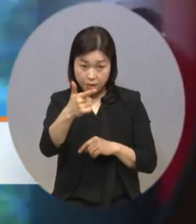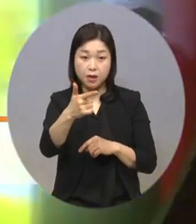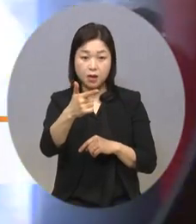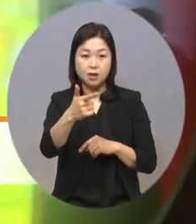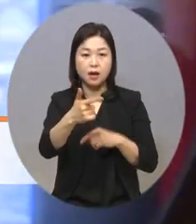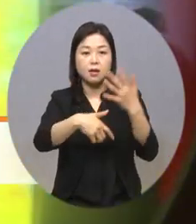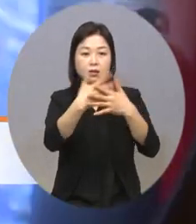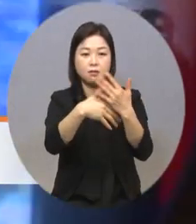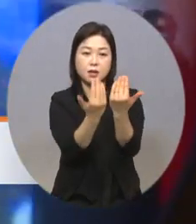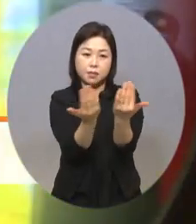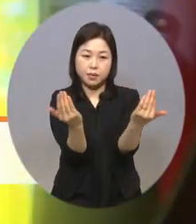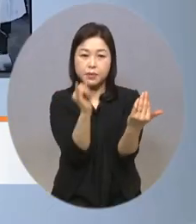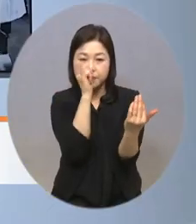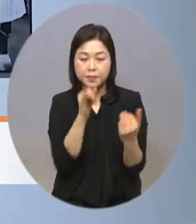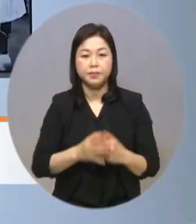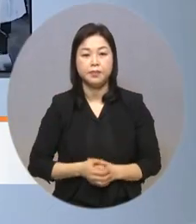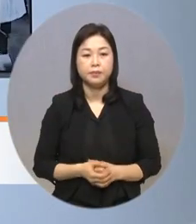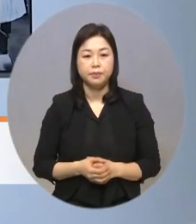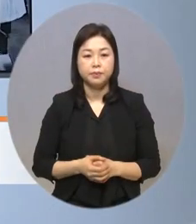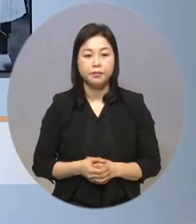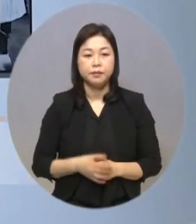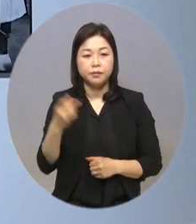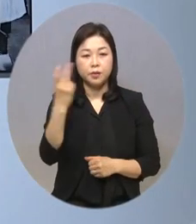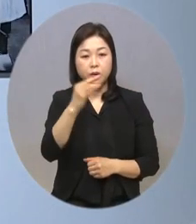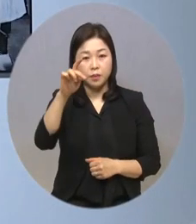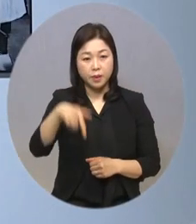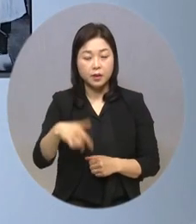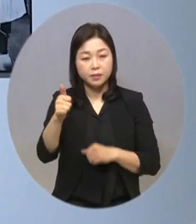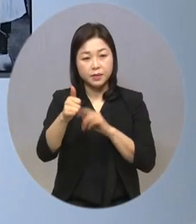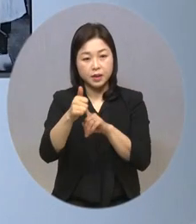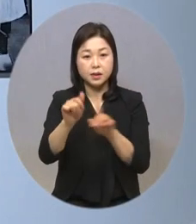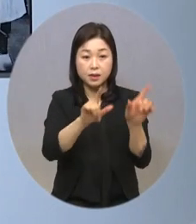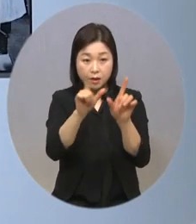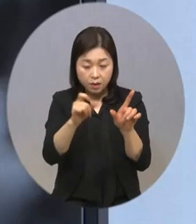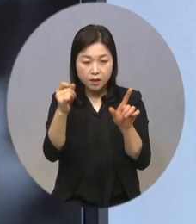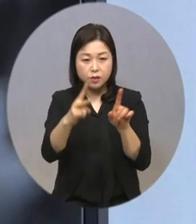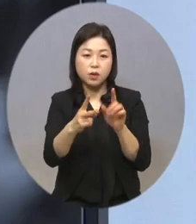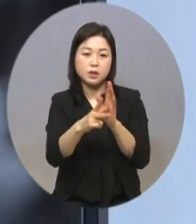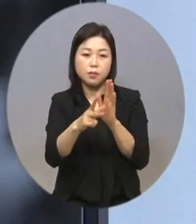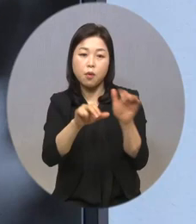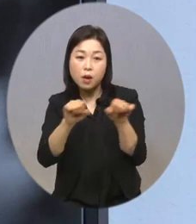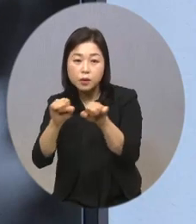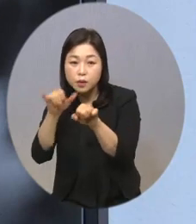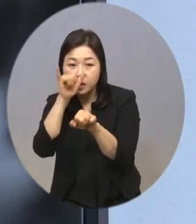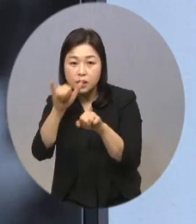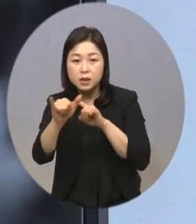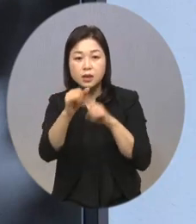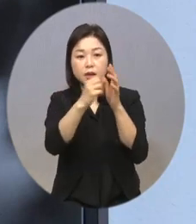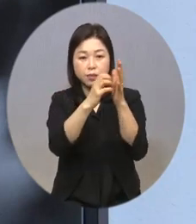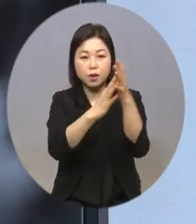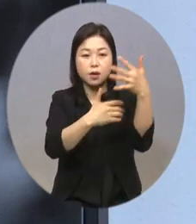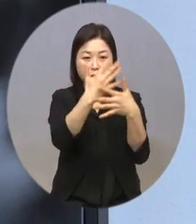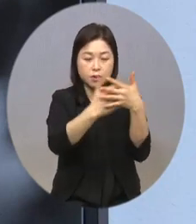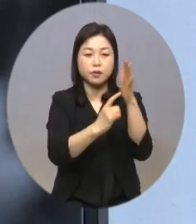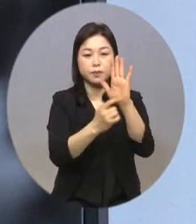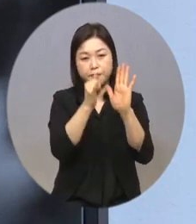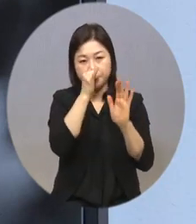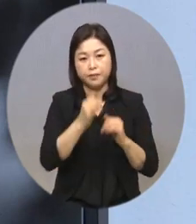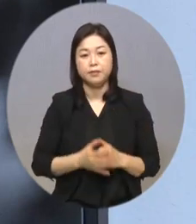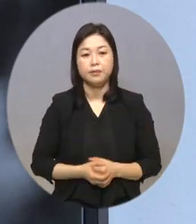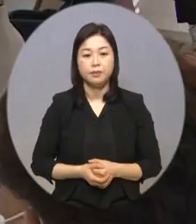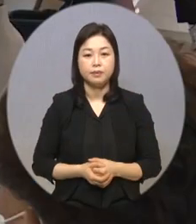작품이 전시되어 있습니다. 이 외에도 백남준의 생애와 작품 활동이 담긴 다큐멘터리 영상도 제공하고